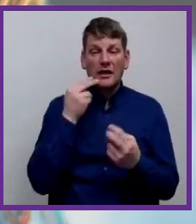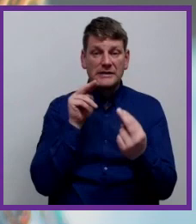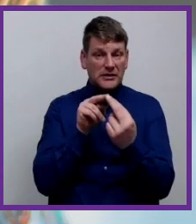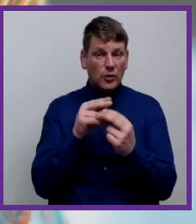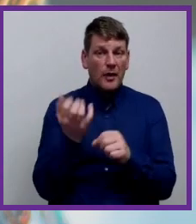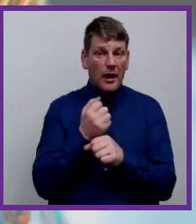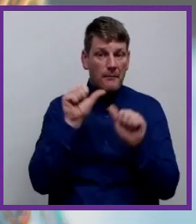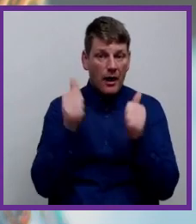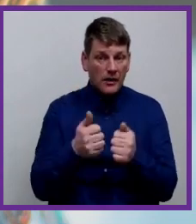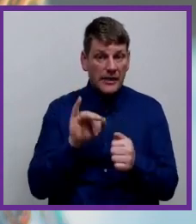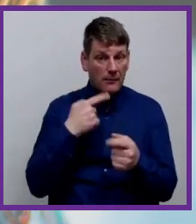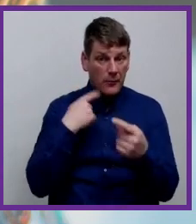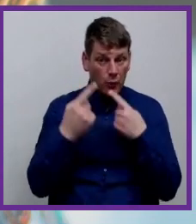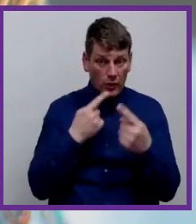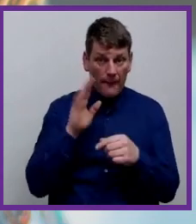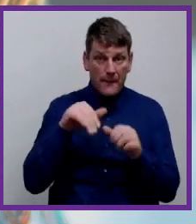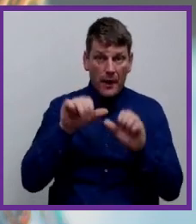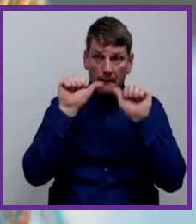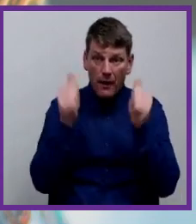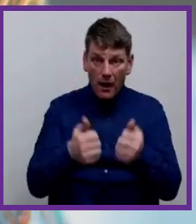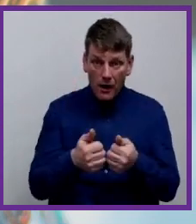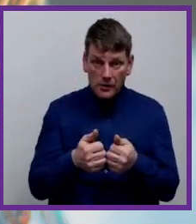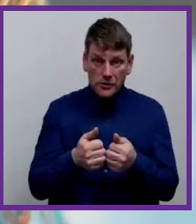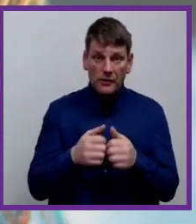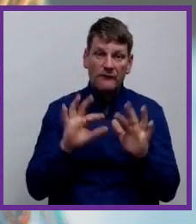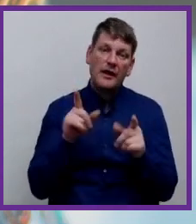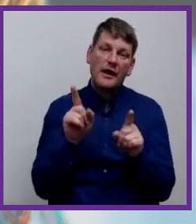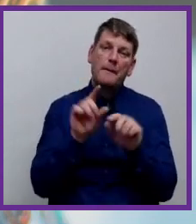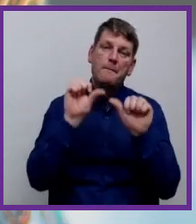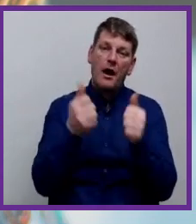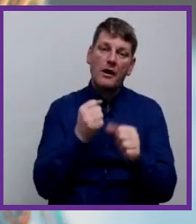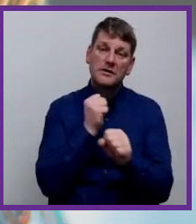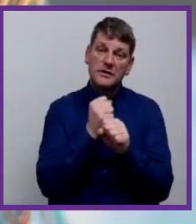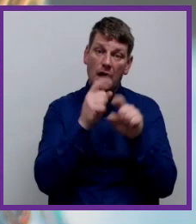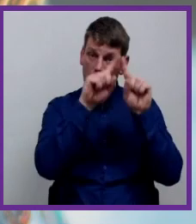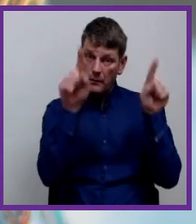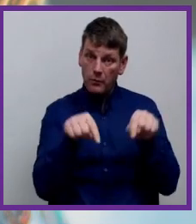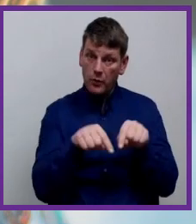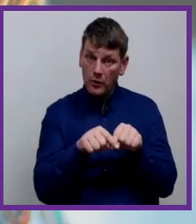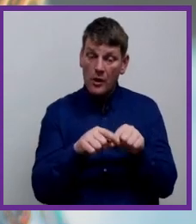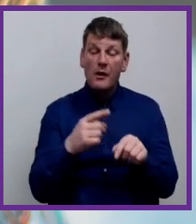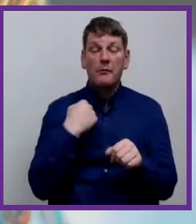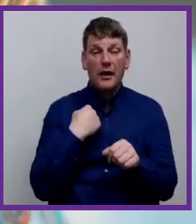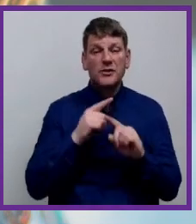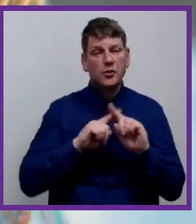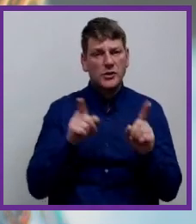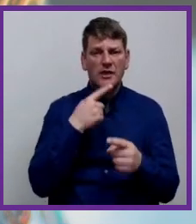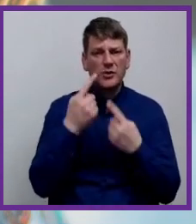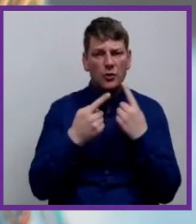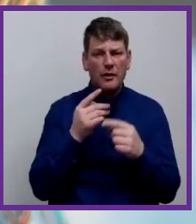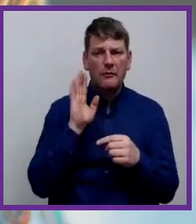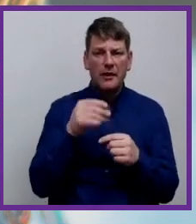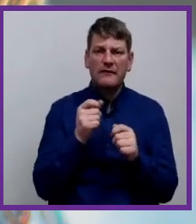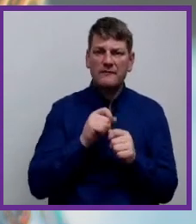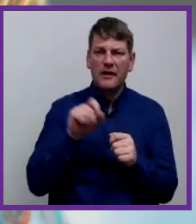Un tad, ja mēs runājam par mākslu vai arī mākslas darbu, būtībā mēs uzreiz šeit runājam par vairākiem,